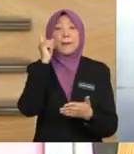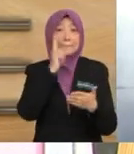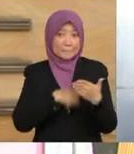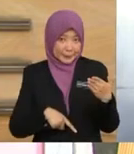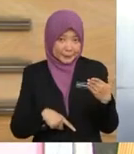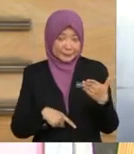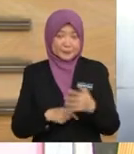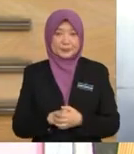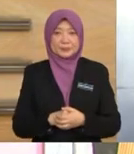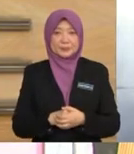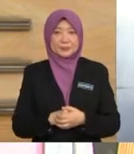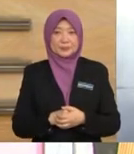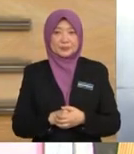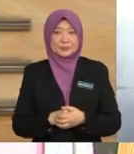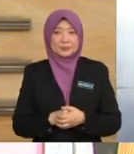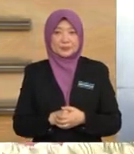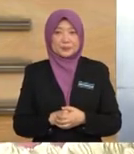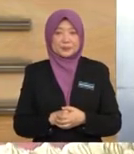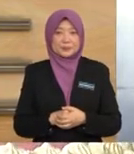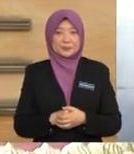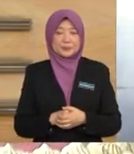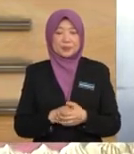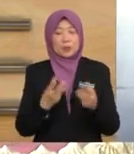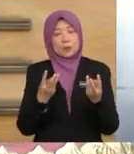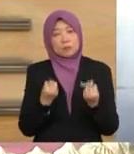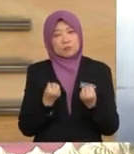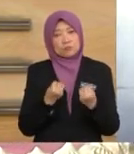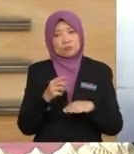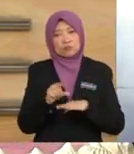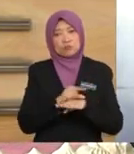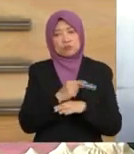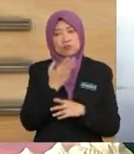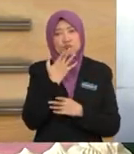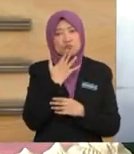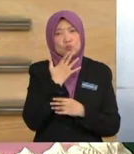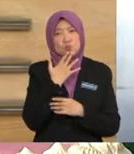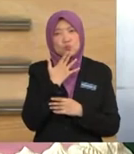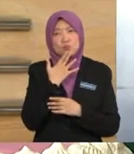Saya hari ini rasanya nak gunakan asas warna